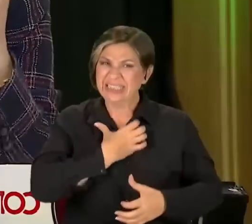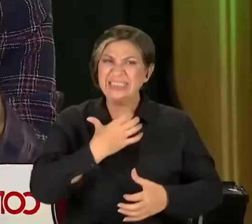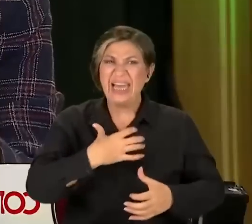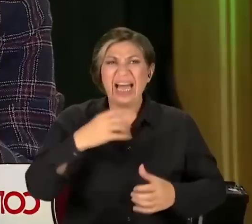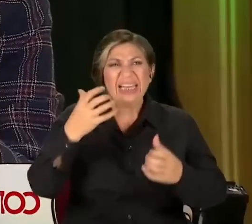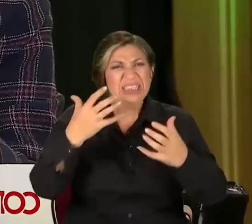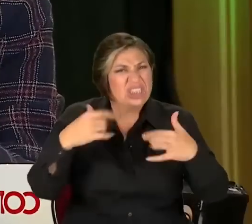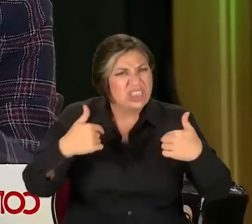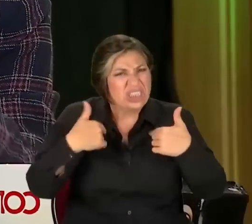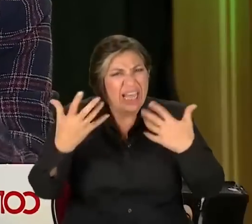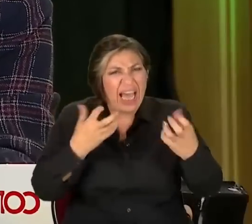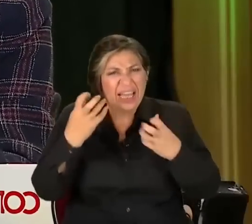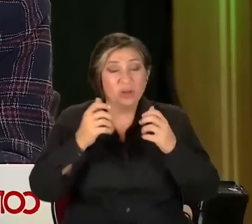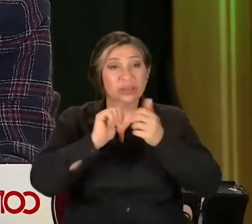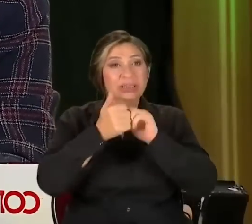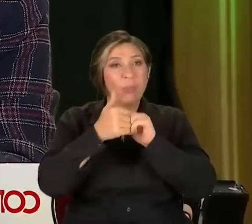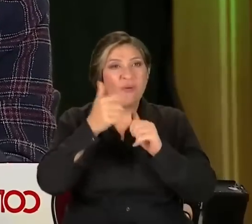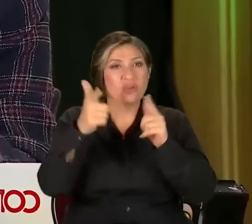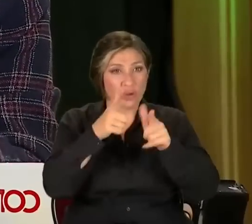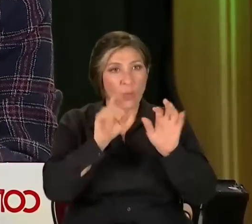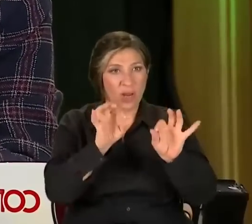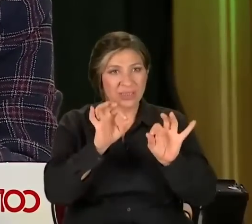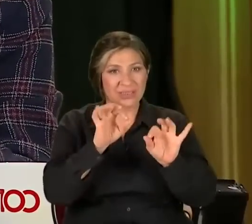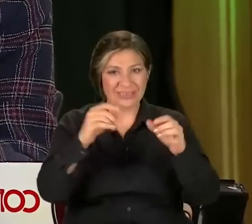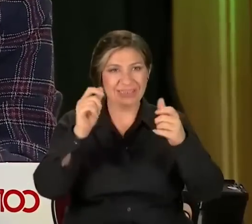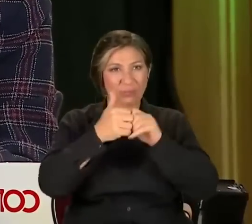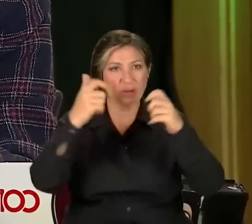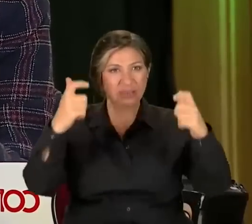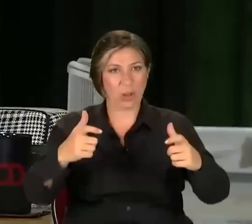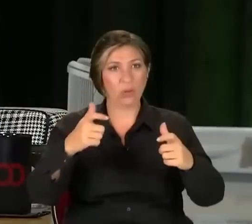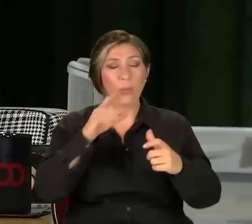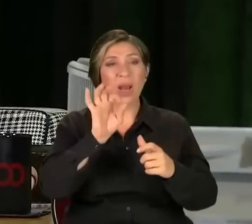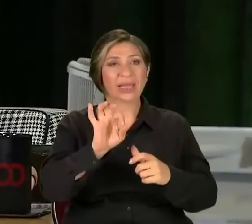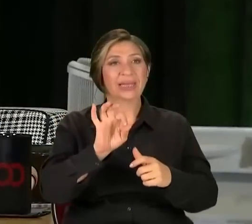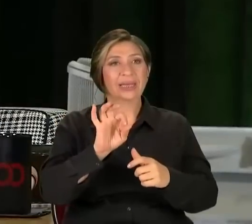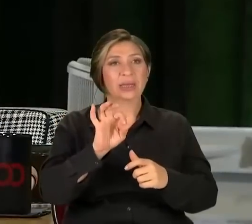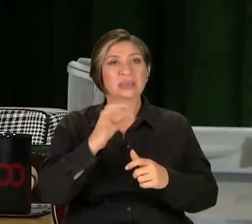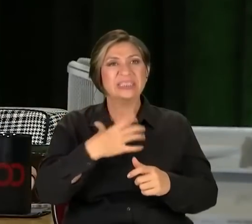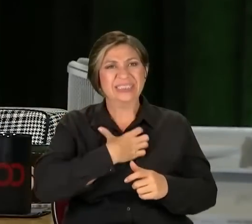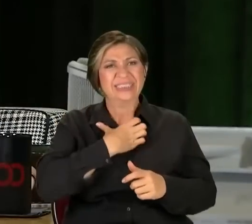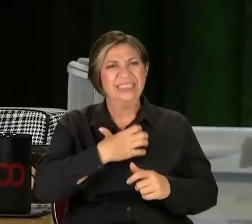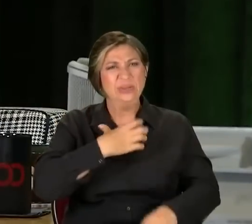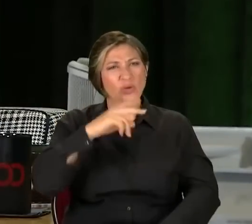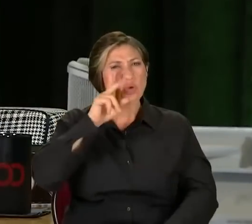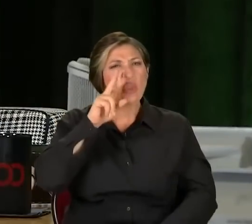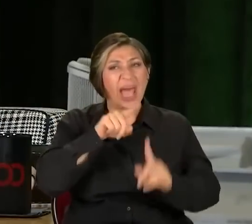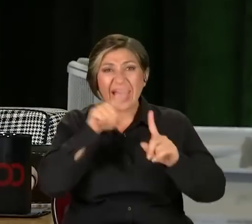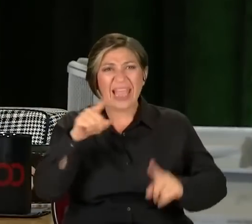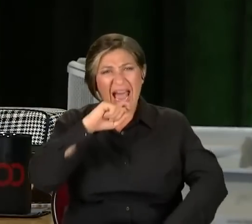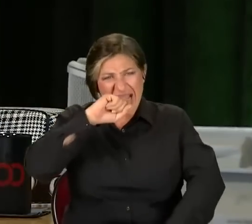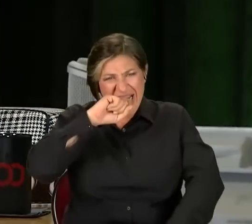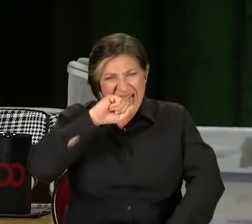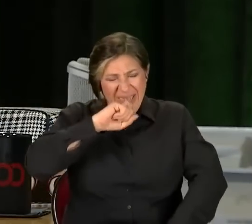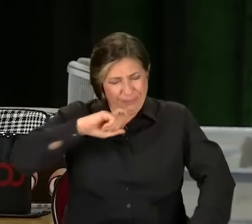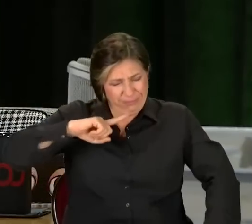ve sürekli ıstırap çektiğini anlatıyorsun. O spor videosu böyleydi. Spor salonu videosu evet, böyleydi. Doğru. Ve sonuna kadar